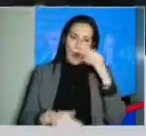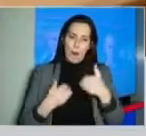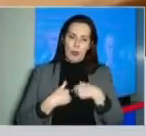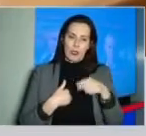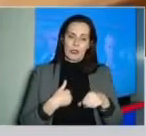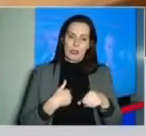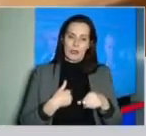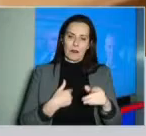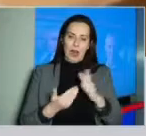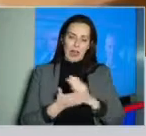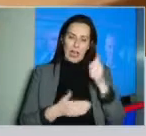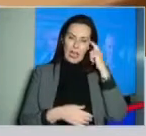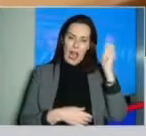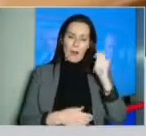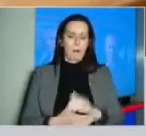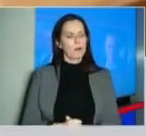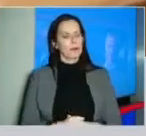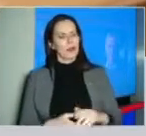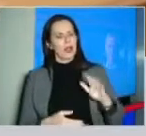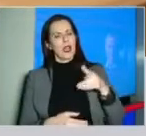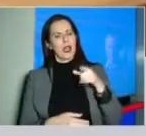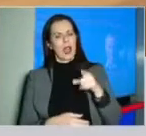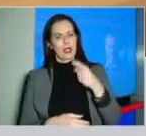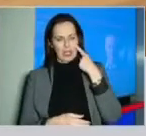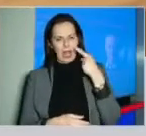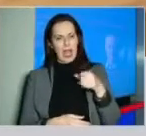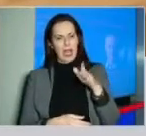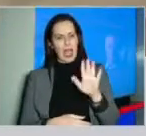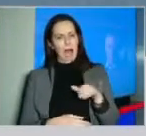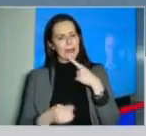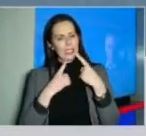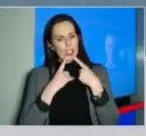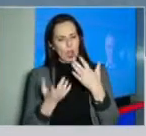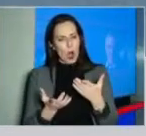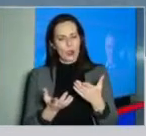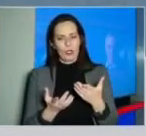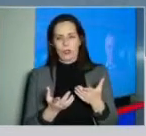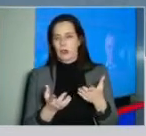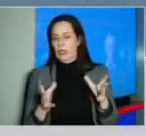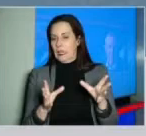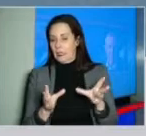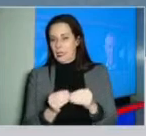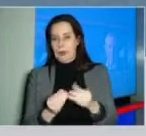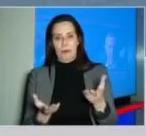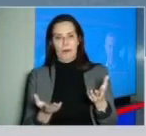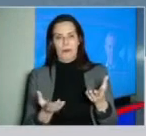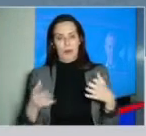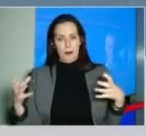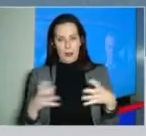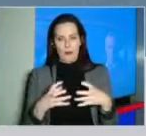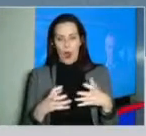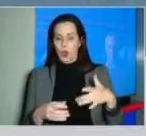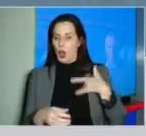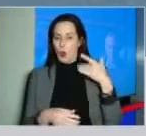זאת תהיה החלטה הכי נבונה מבחינתו. איך אתה מתרשם גם משיחות עם חברי מרכז, מקבוצות